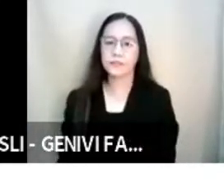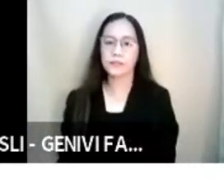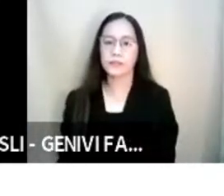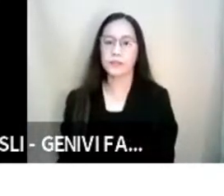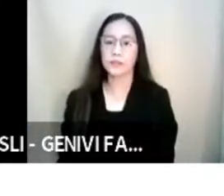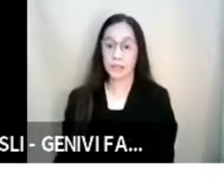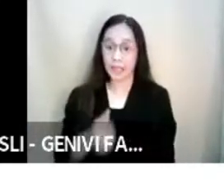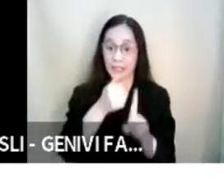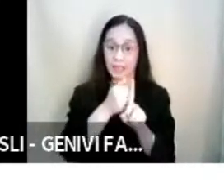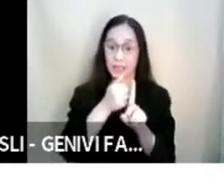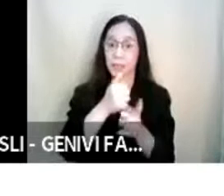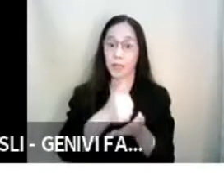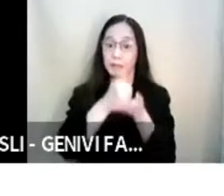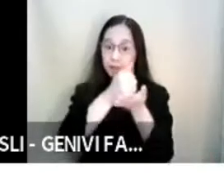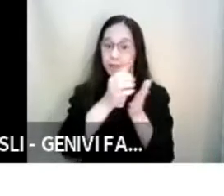no, madaming